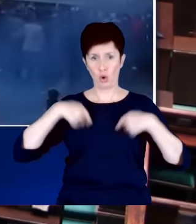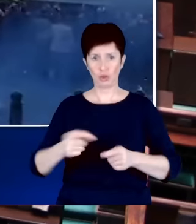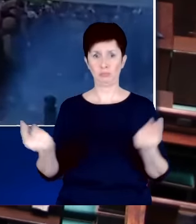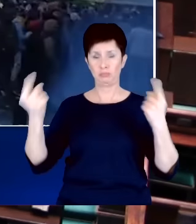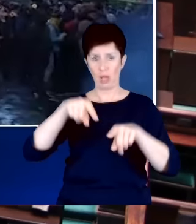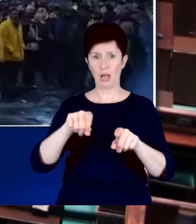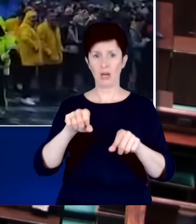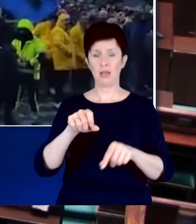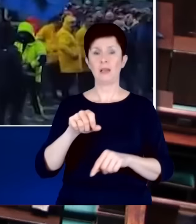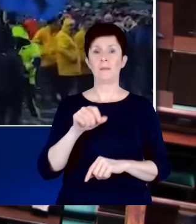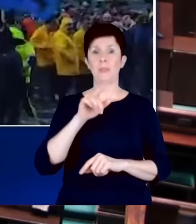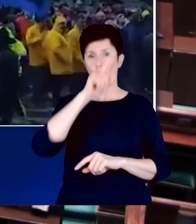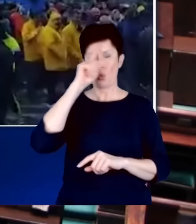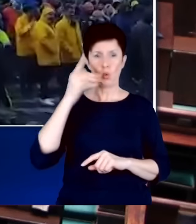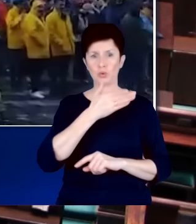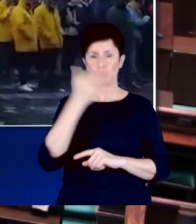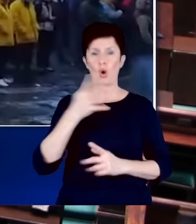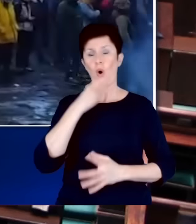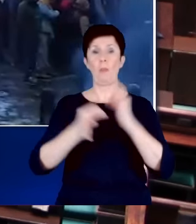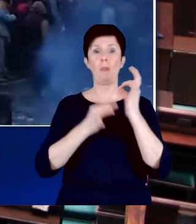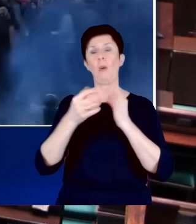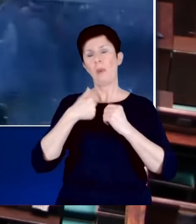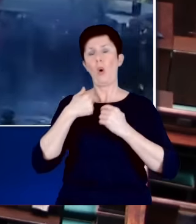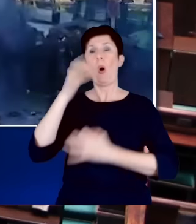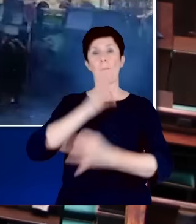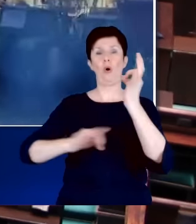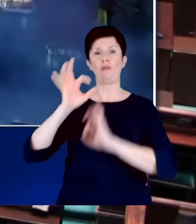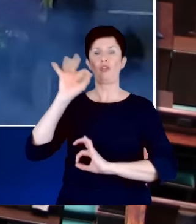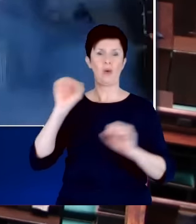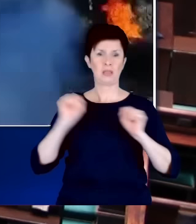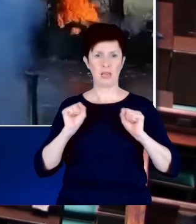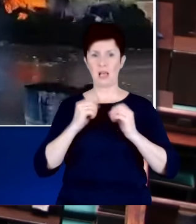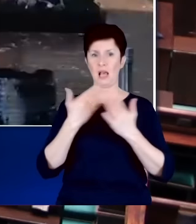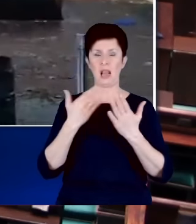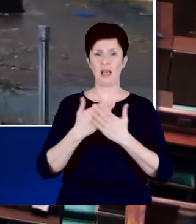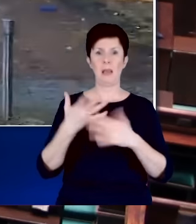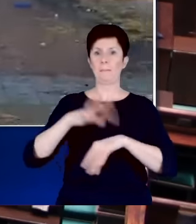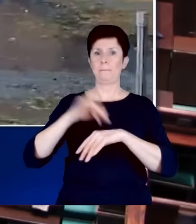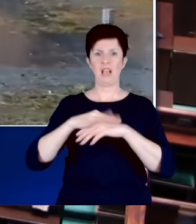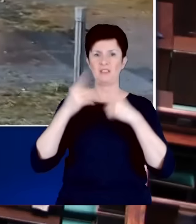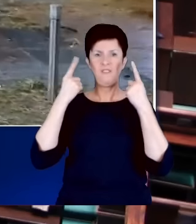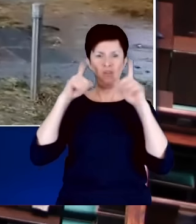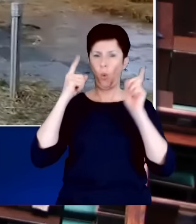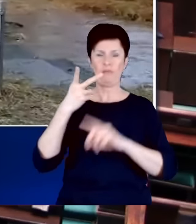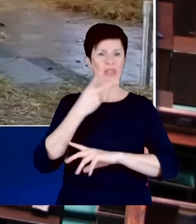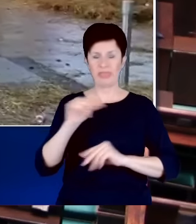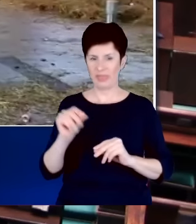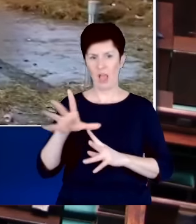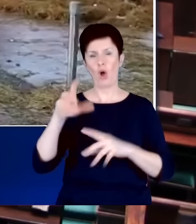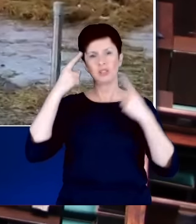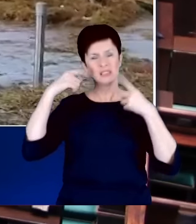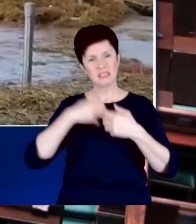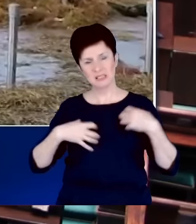ludzie, którzy opowiadali mi o swoich tragediach, ponieważ wołowina nie, bo przecież to przeżuwacze, głównie zwierzęta przeżuwające